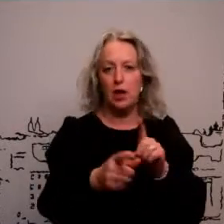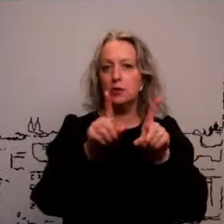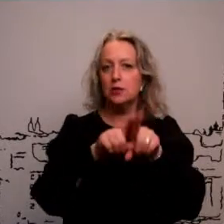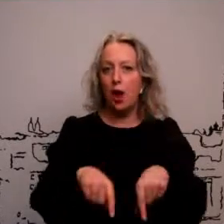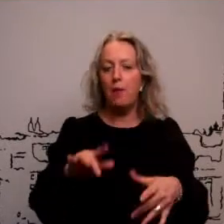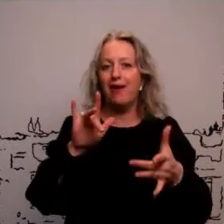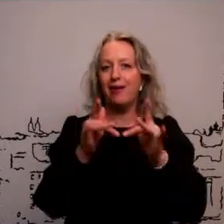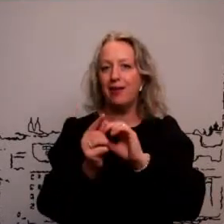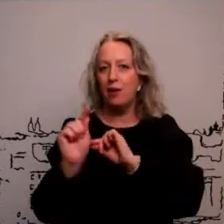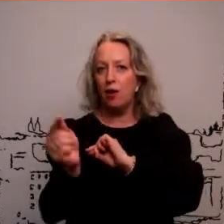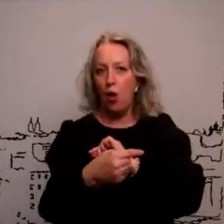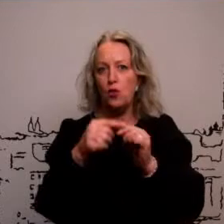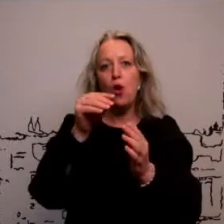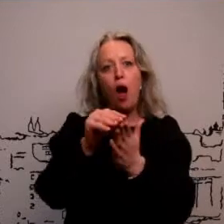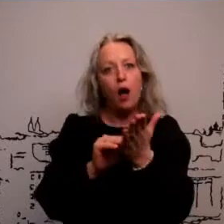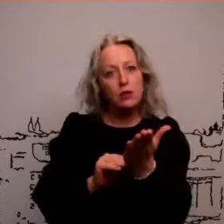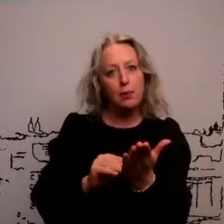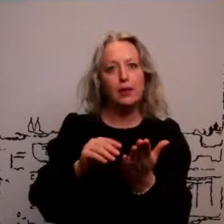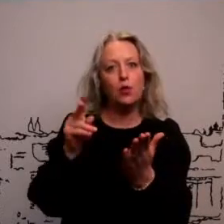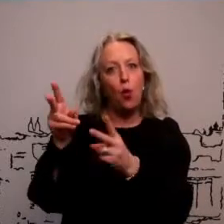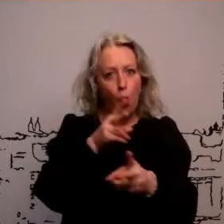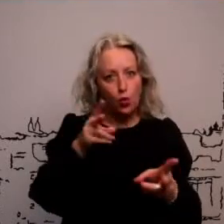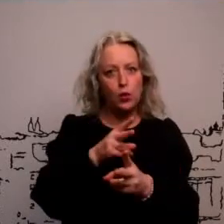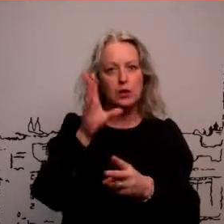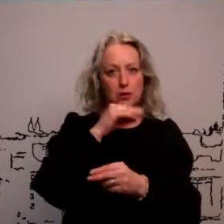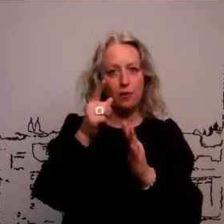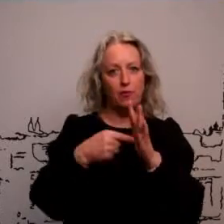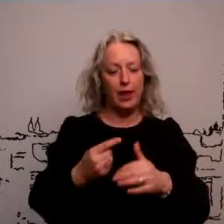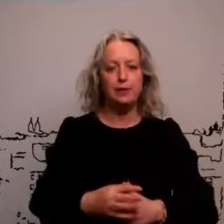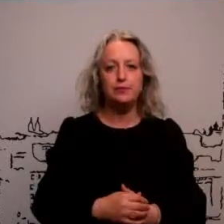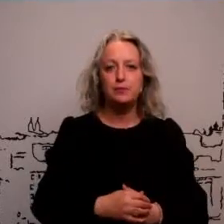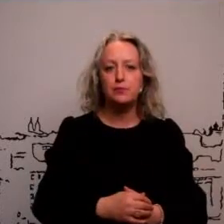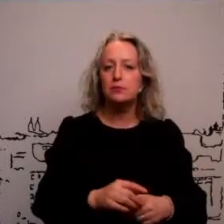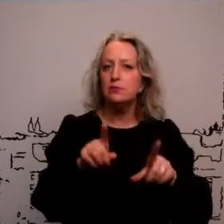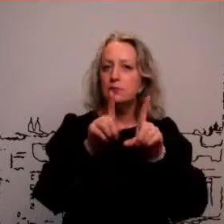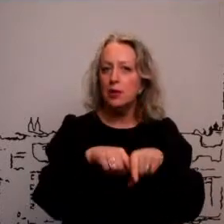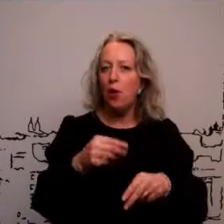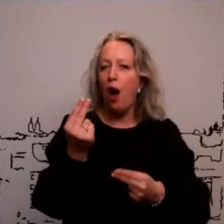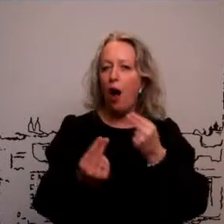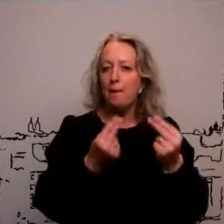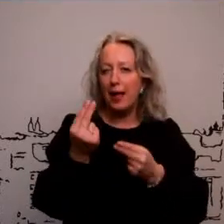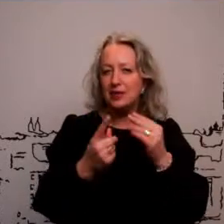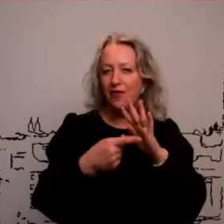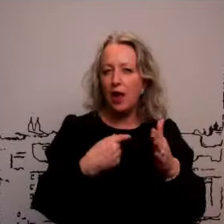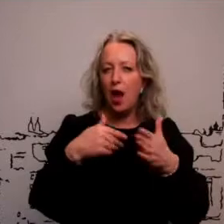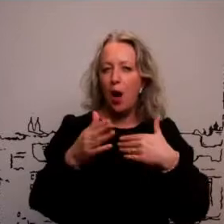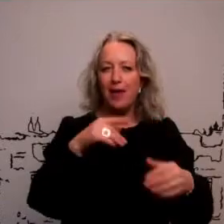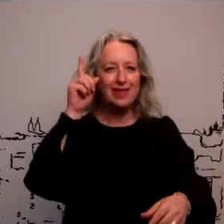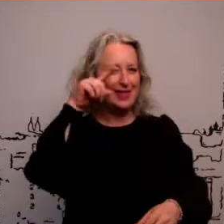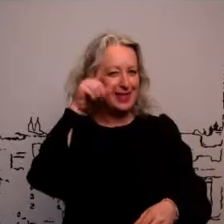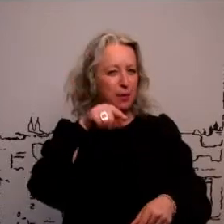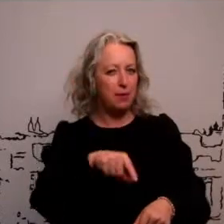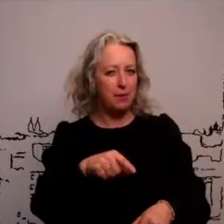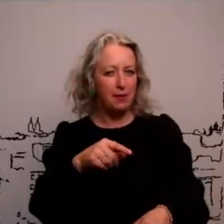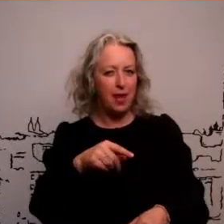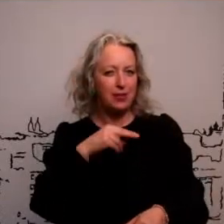üle kontrollida need andmed, mis on töötamise registrisse kantud. Ja samuti mängitakse ka ameti nimetustega, et võib-olla tasuks seda ka